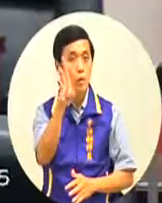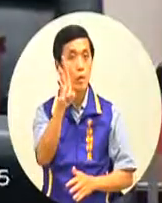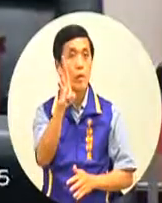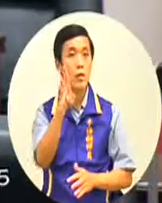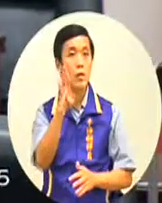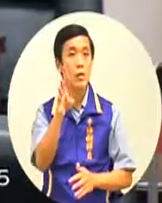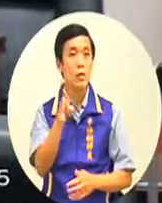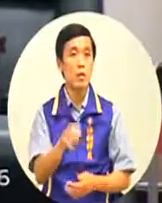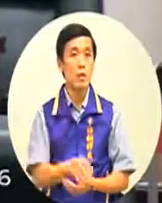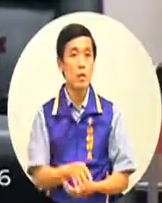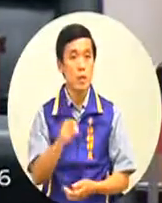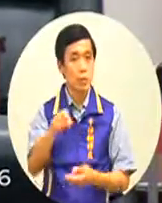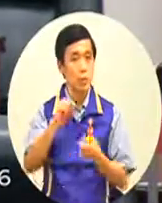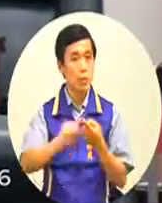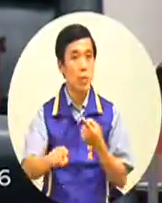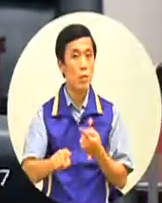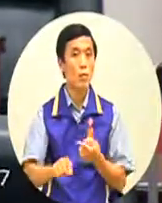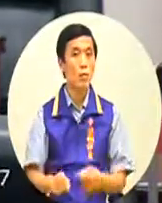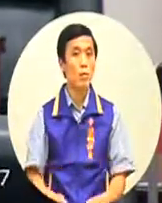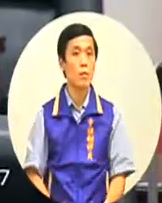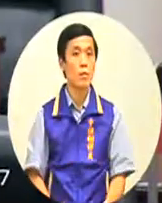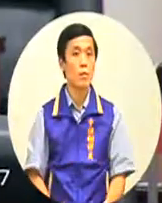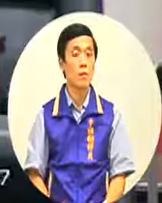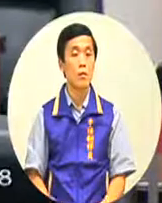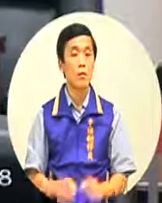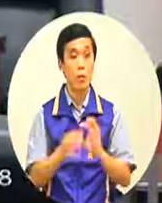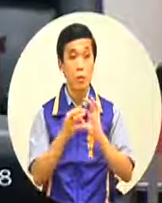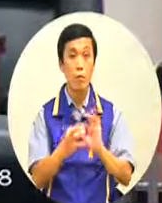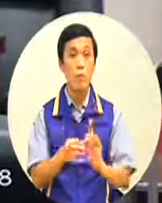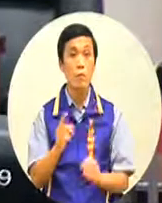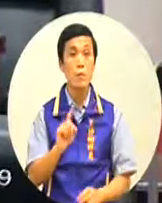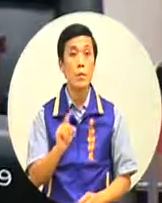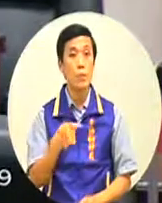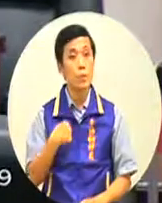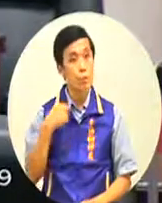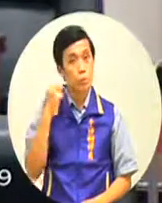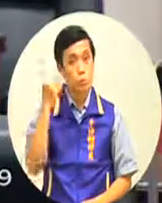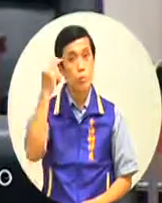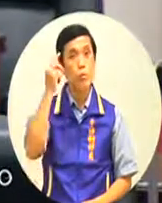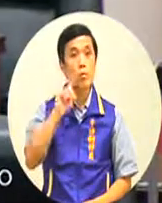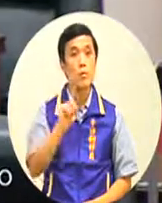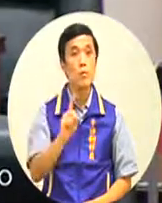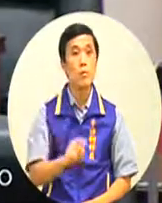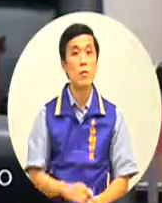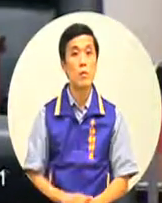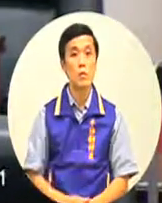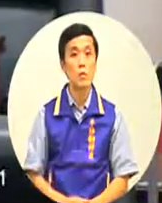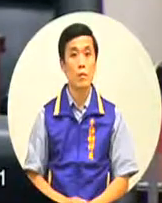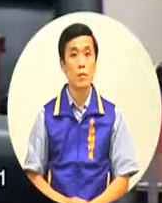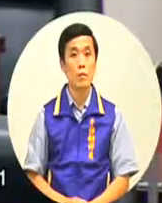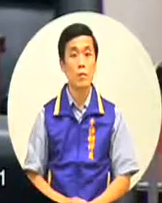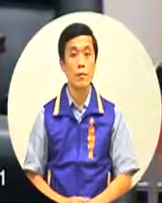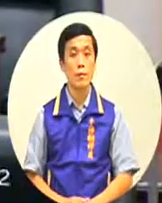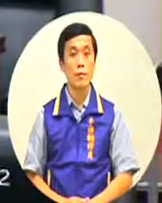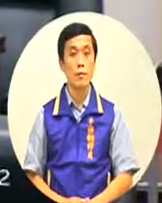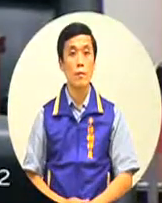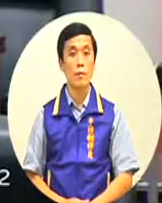啊，这都唔对的啦。所以哦。我是感觉吼，咱